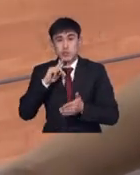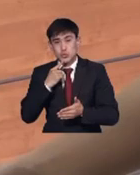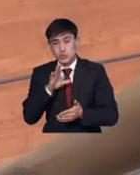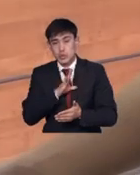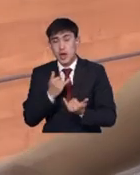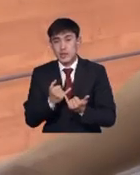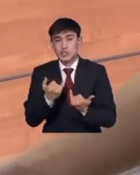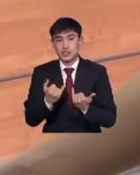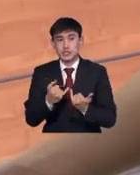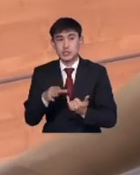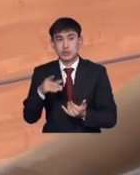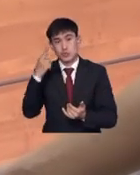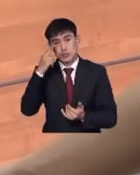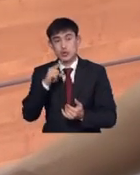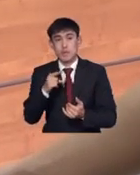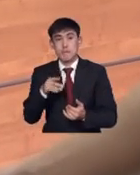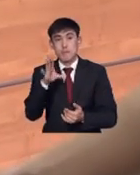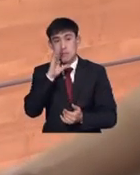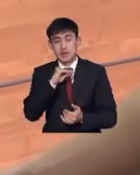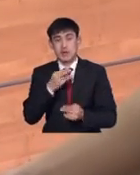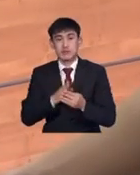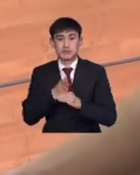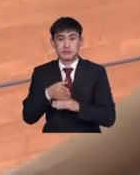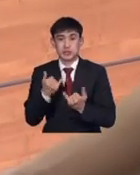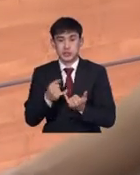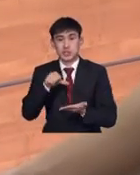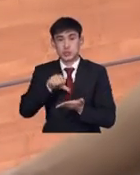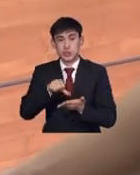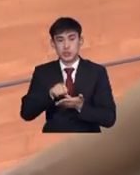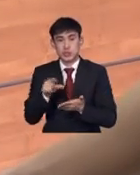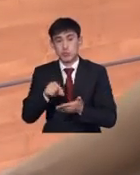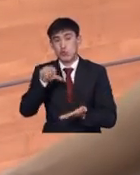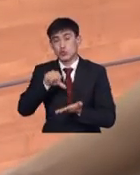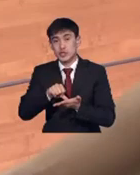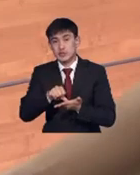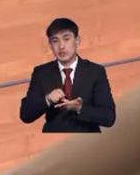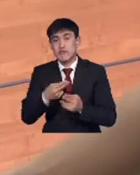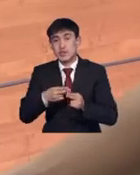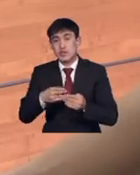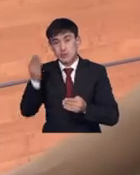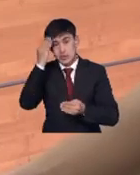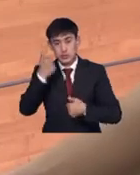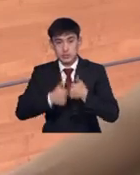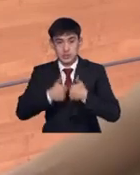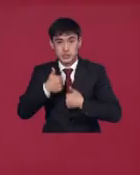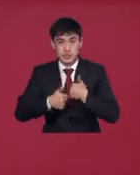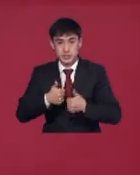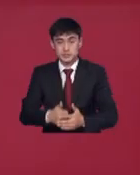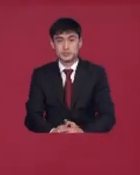трудности. Однако сейчас я думаю, что преодолела этот барьер и нахожусь здесь, чтобы принять участие в этом интеллектуальном